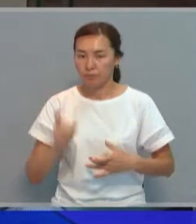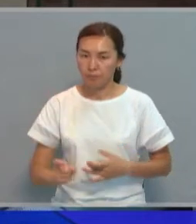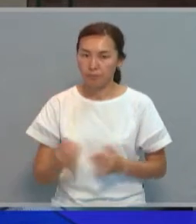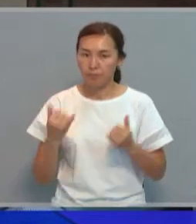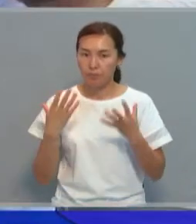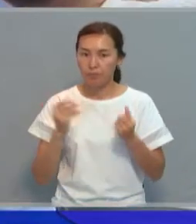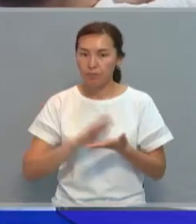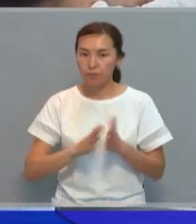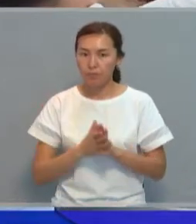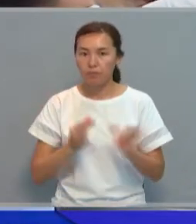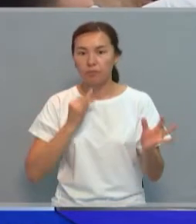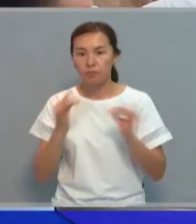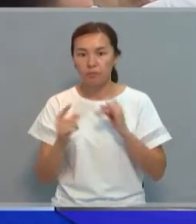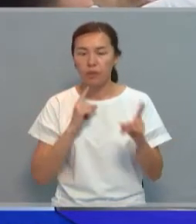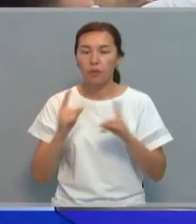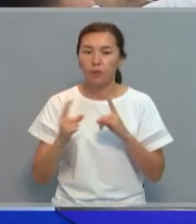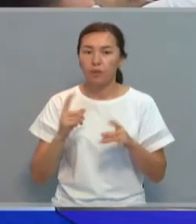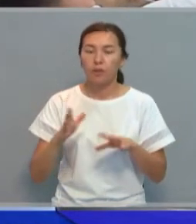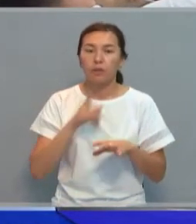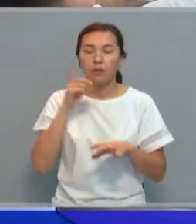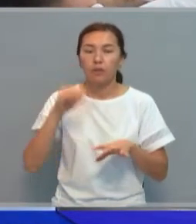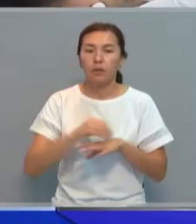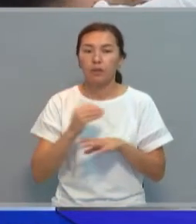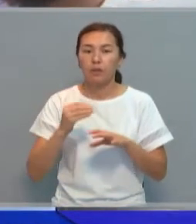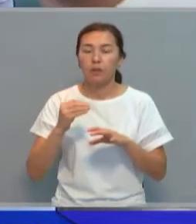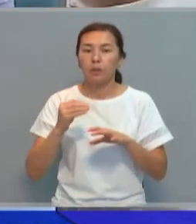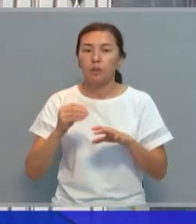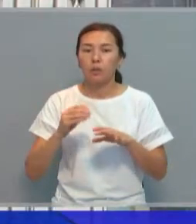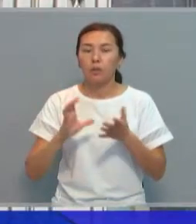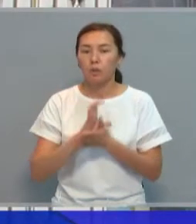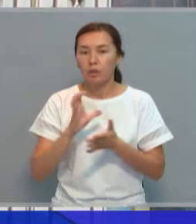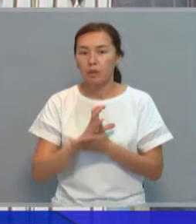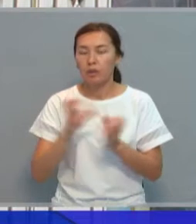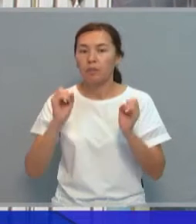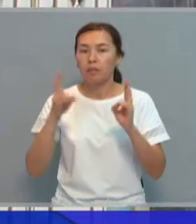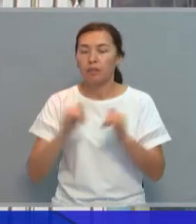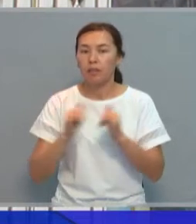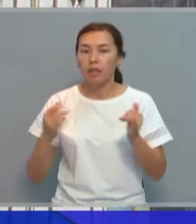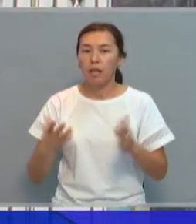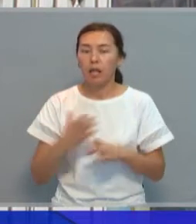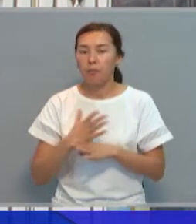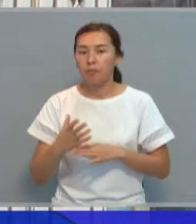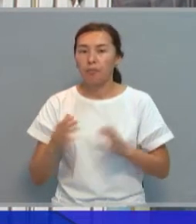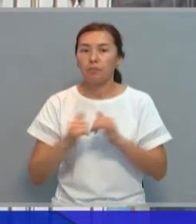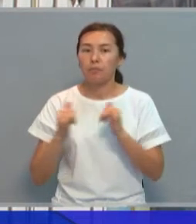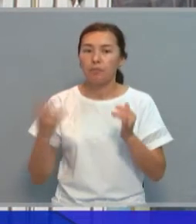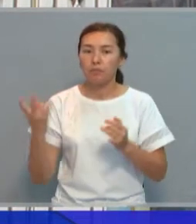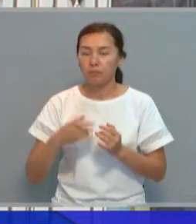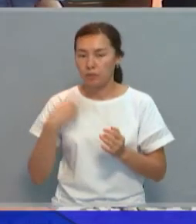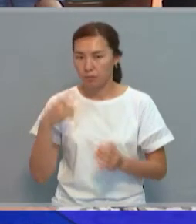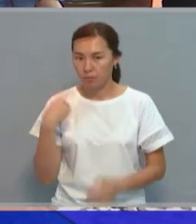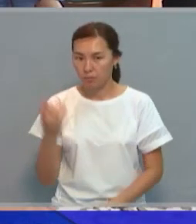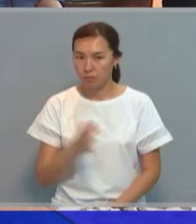әріптестеріміздің бүгінгі жай-күйі талқыланған жиында жас журналистердің біліктілігін арттыру мәселесі де қаралды. Сондай-ақ салалық журналистиканы дамыту қажеттігіне